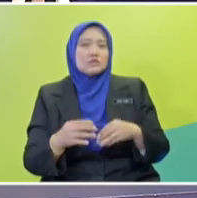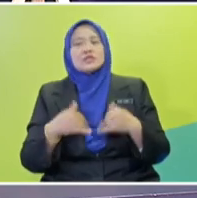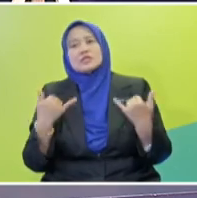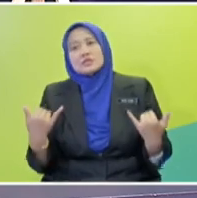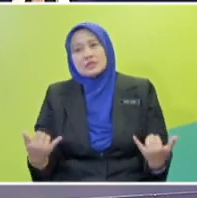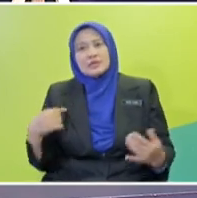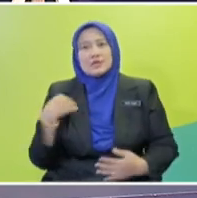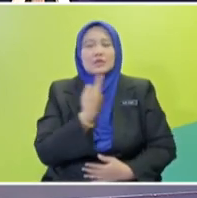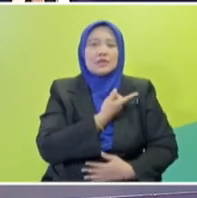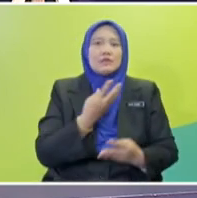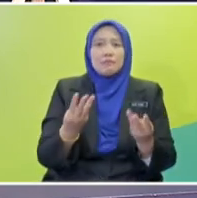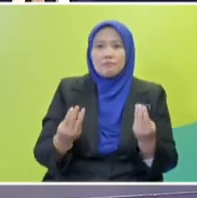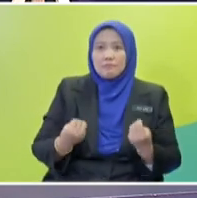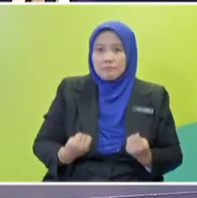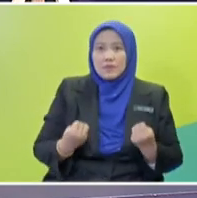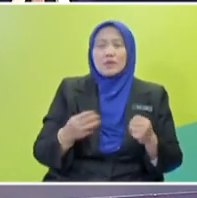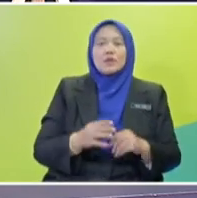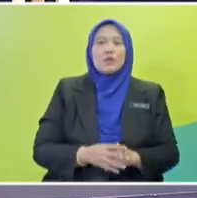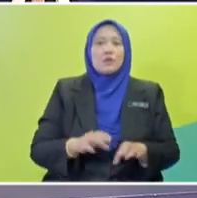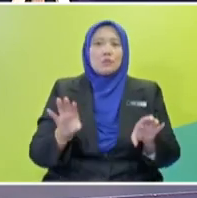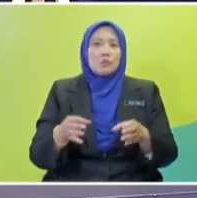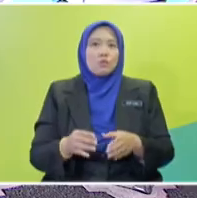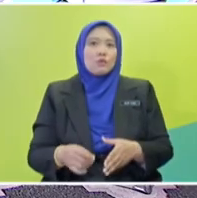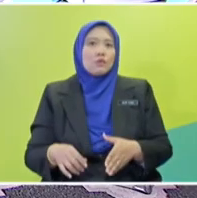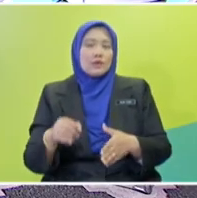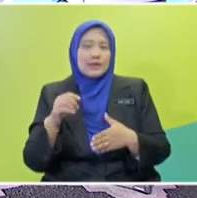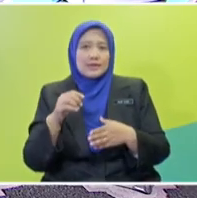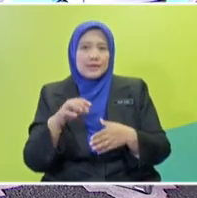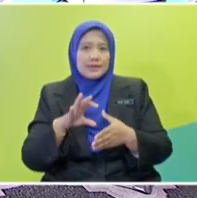buat gelang kunci bentuk makanan belum